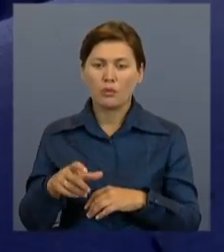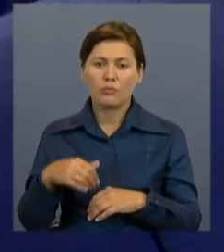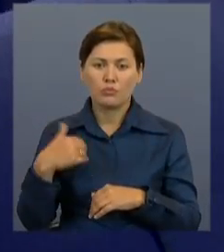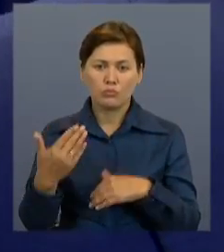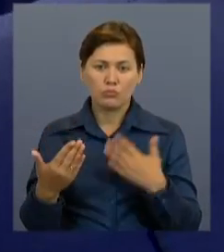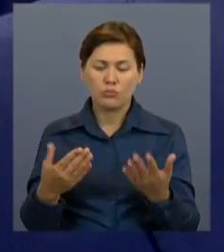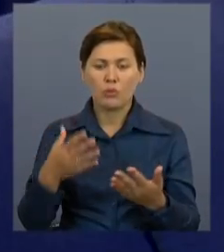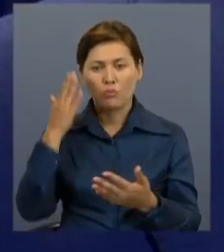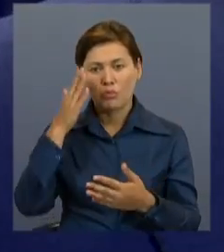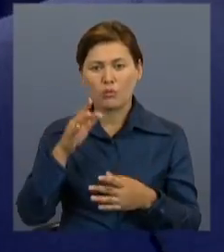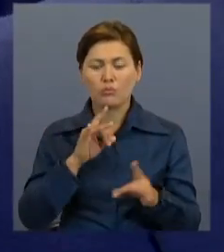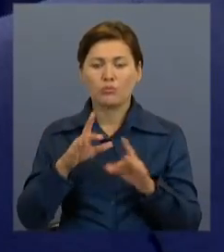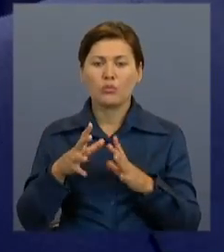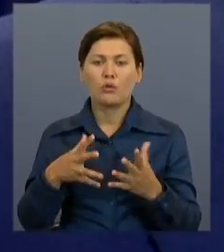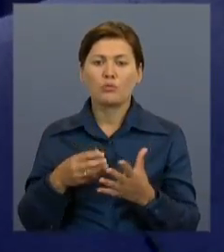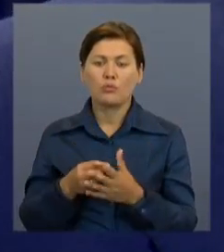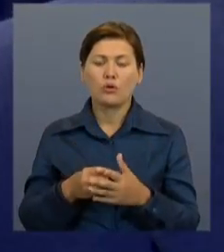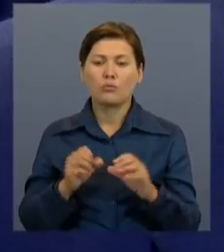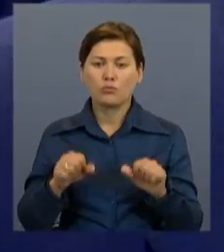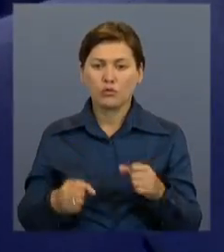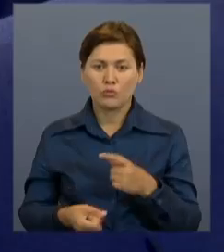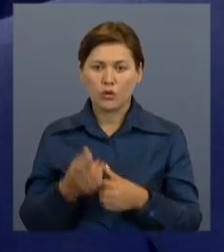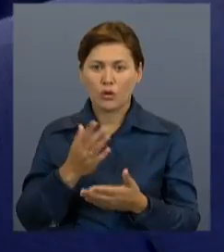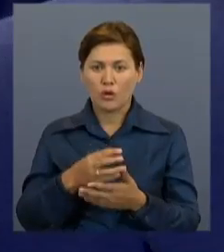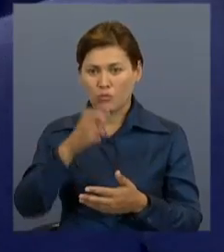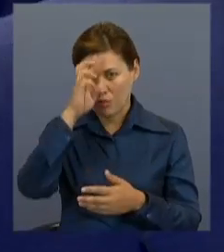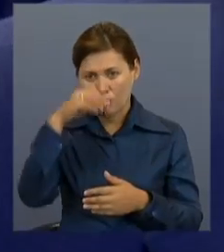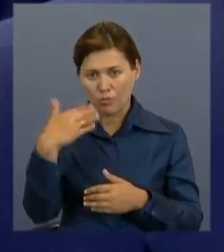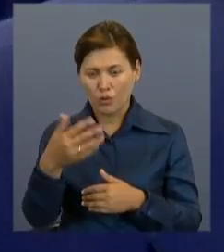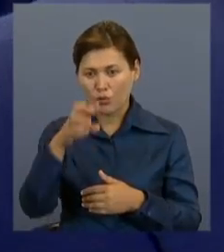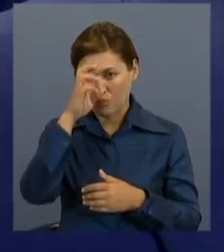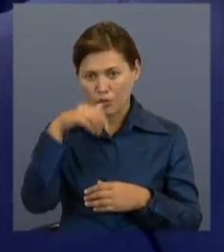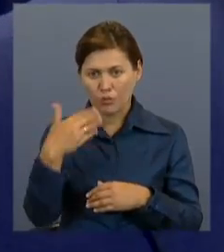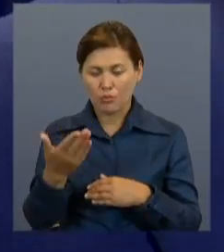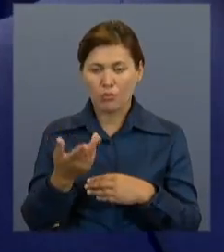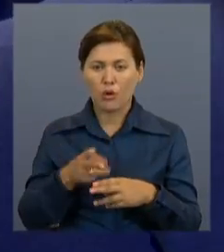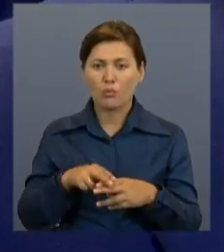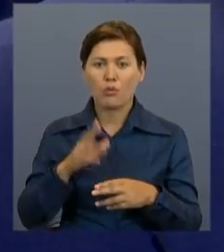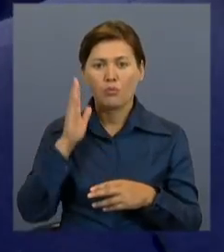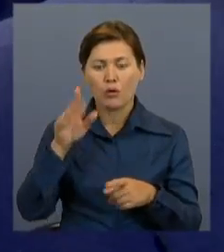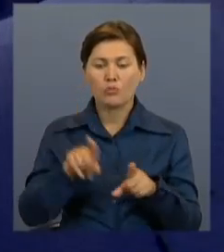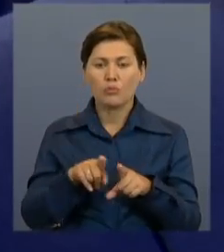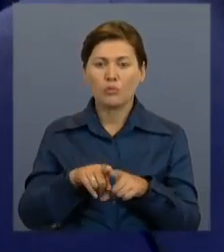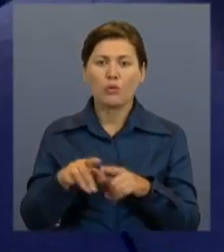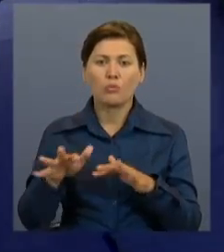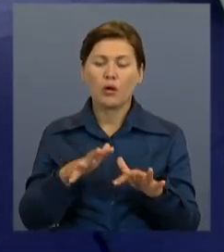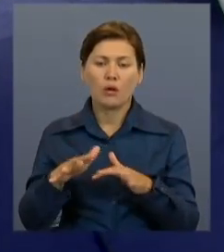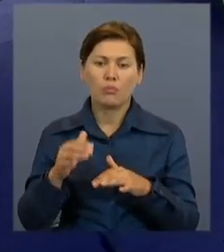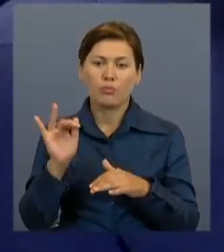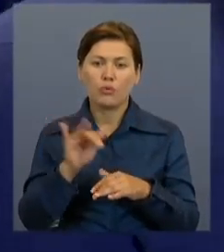да болашақта жарна төлеуге жұмыстары салыватыр шаралар мемлекет тарапынан, үкімет тарапынан. Болашақта осы шаралардың есебінен